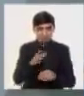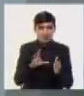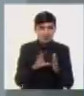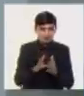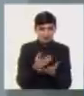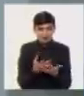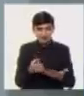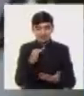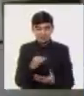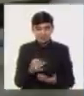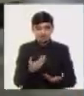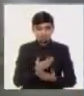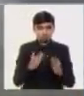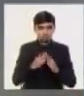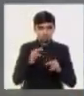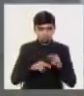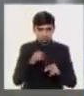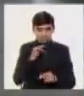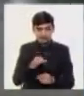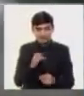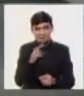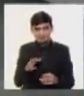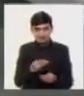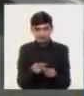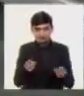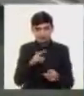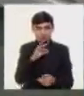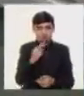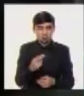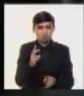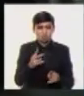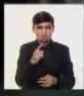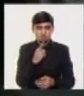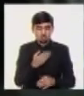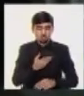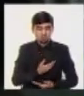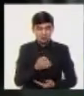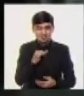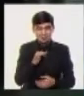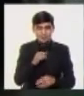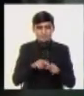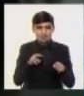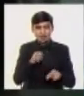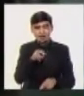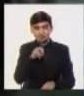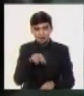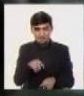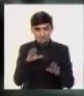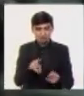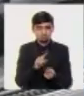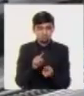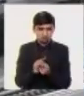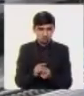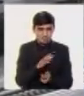электроэнергией. Также построить жилье и вручить квартиры социально нуждающимся гражданам. А кандидаты от партии «Адал» провели ряд встреч